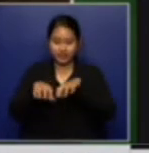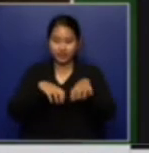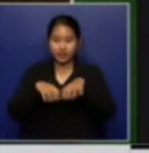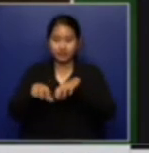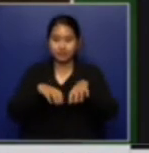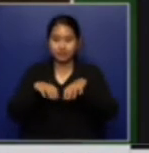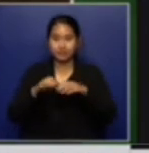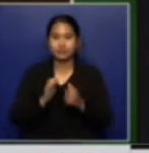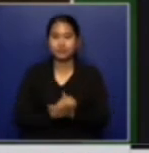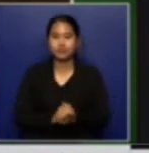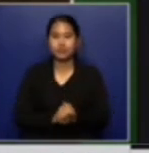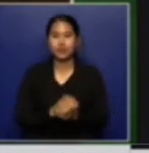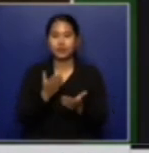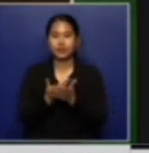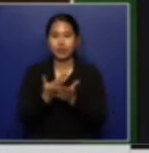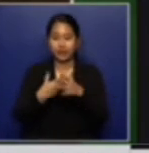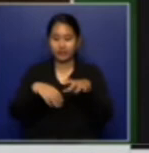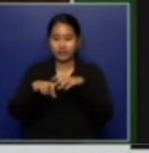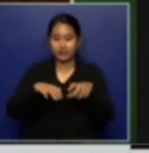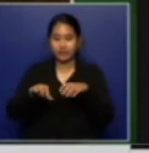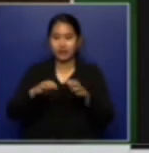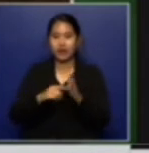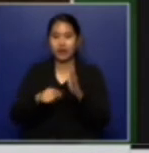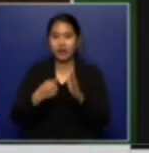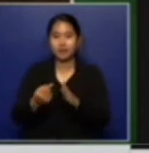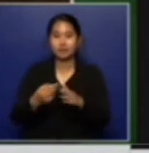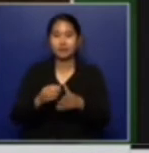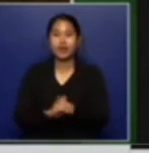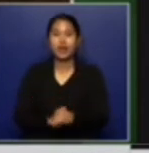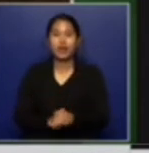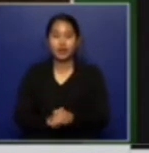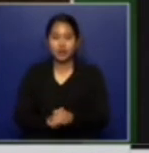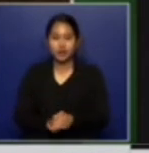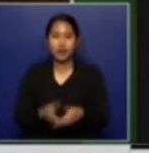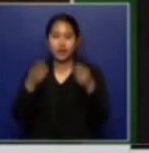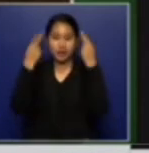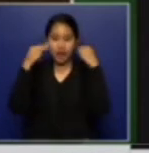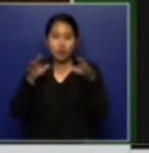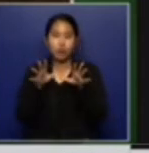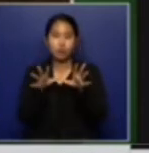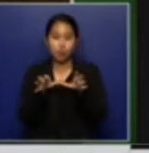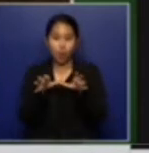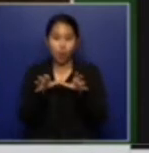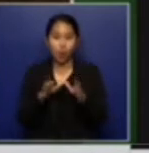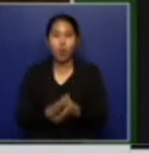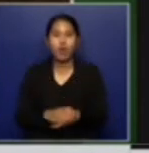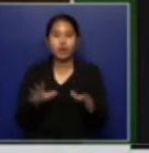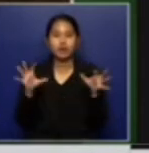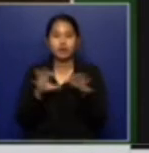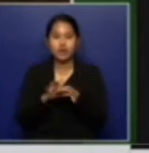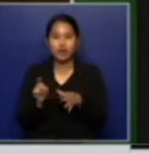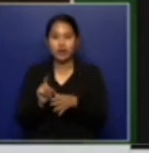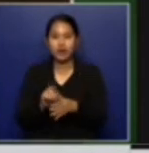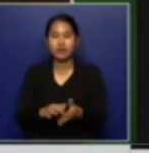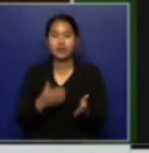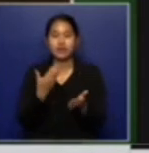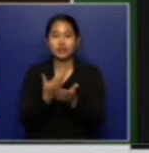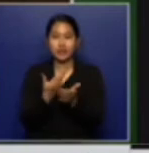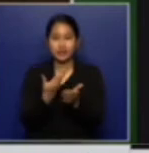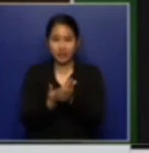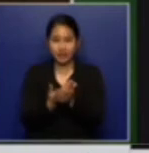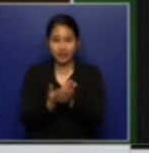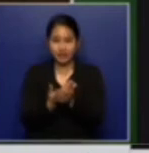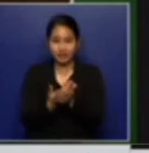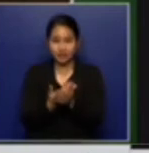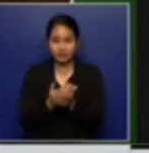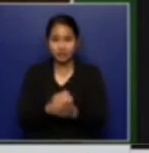าณจากสมัยท่านนายกปูวงเงินเกี่ยวกับเบี้ยหวัดบำเหน็จบำนา